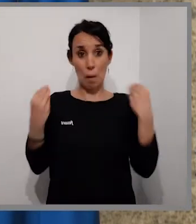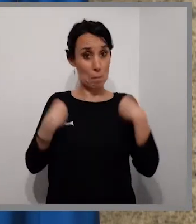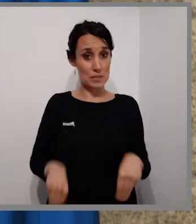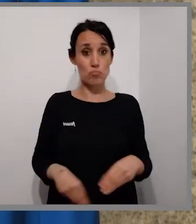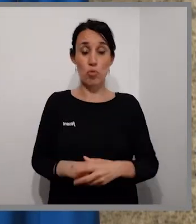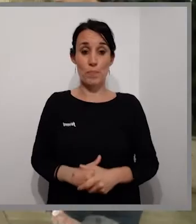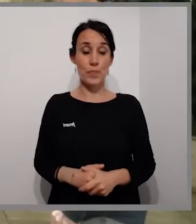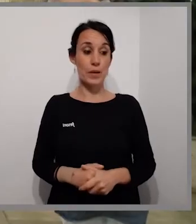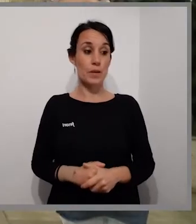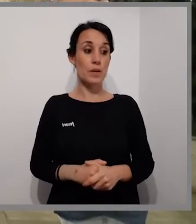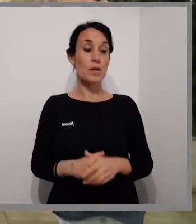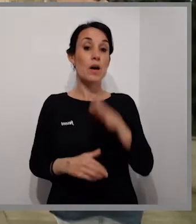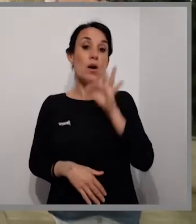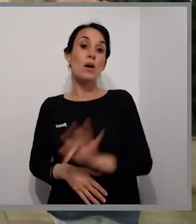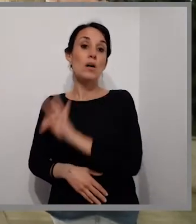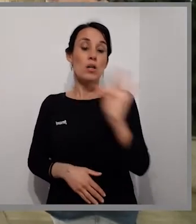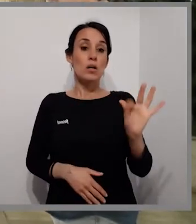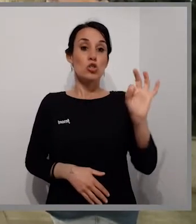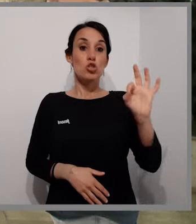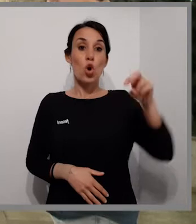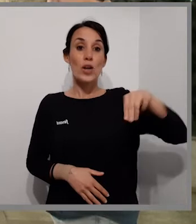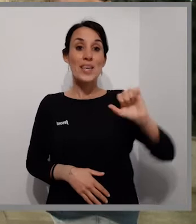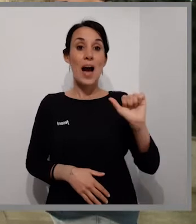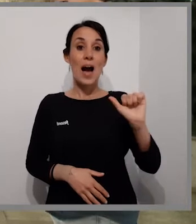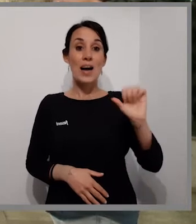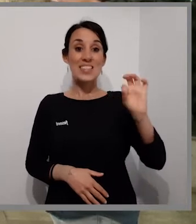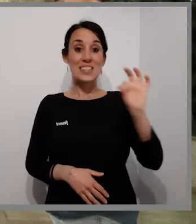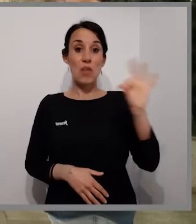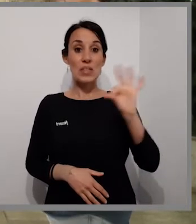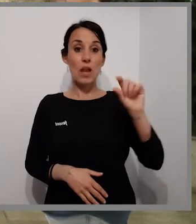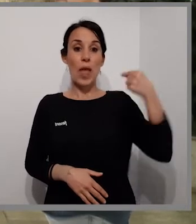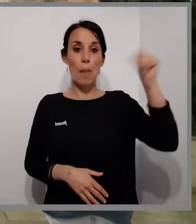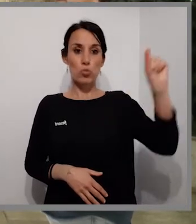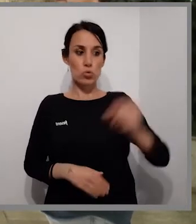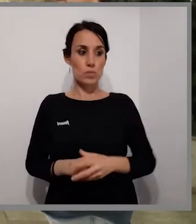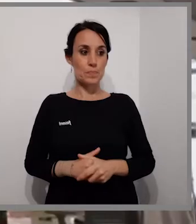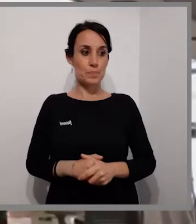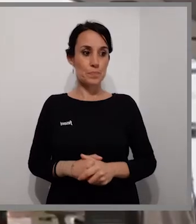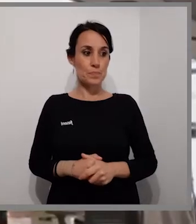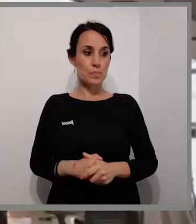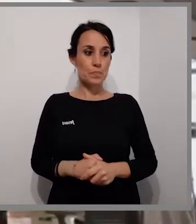qüestió. És el torn ara de Sònia Silvestre, de Punt.